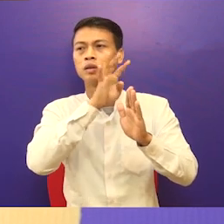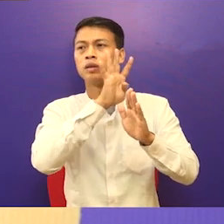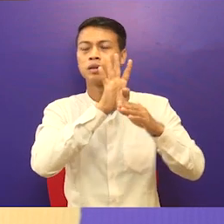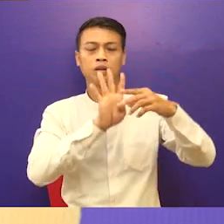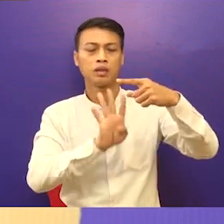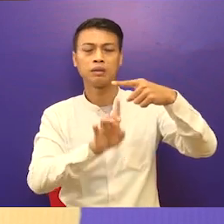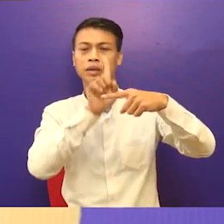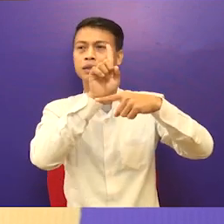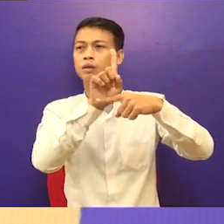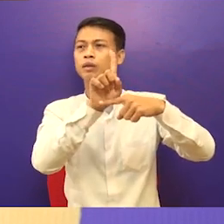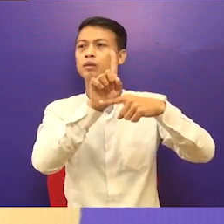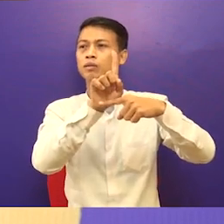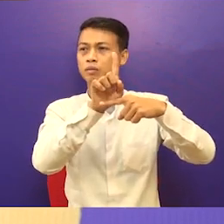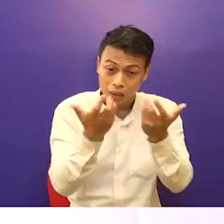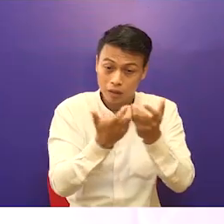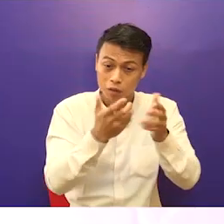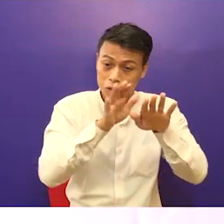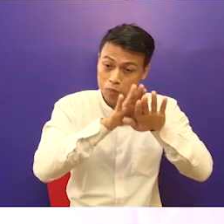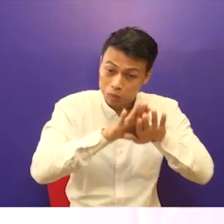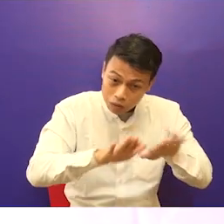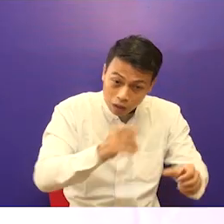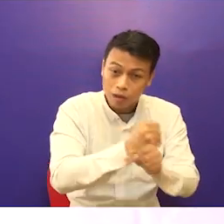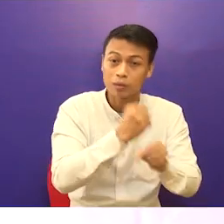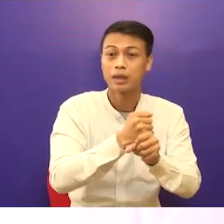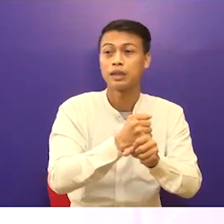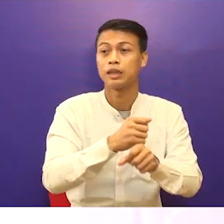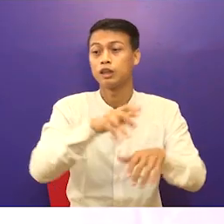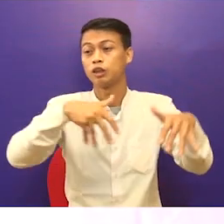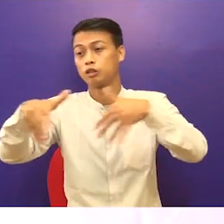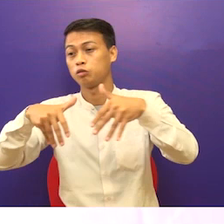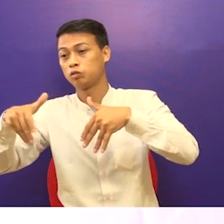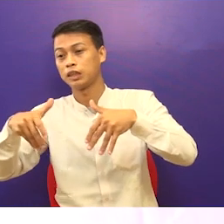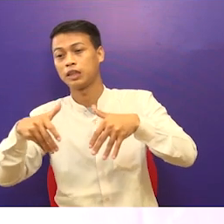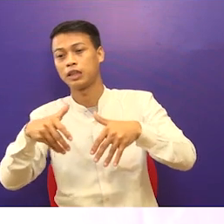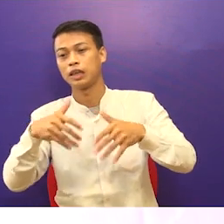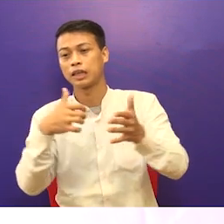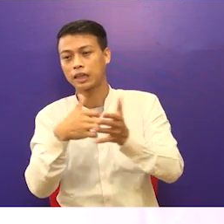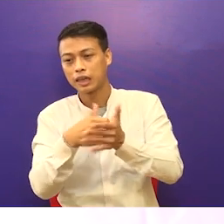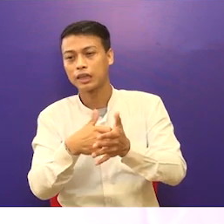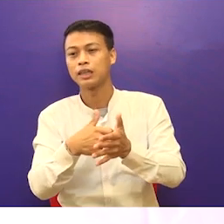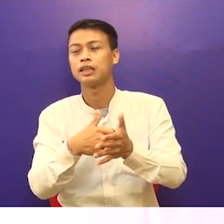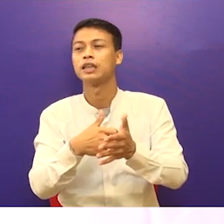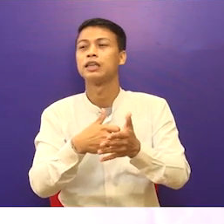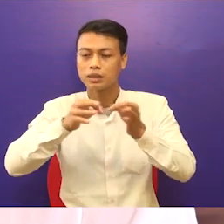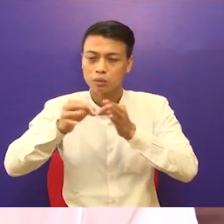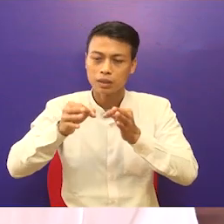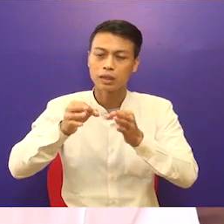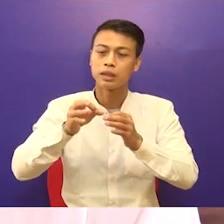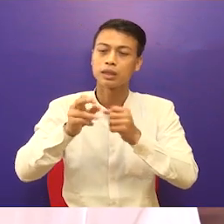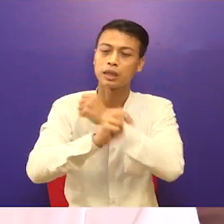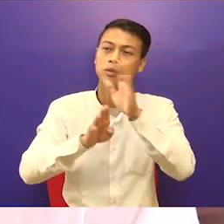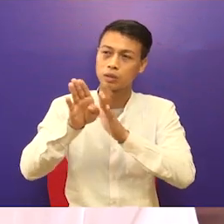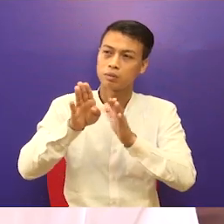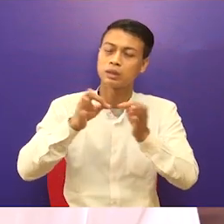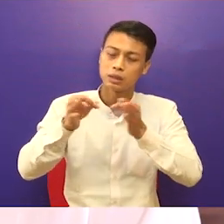မတန်ဆွမ်းလို့ခွင့်ရေးပေါ်ဆောင်စို့ပေါ့ဒီလိုမျိုးဖြစ်ပေါ်ဆိုလို့ရှိရင်ကျွန်တော်တို့ကအရေးကြီးဘလို့ကိစ္စတွေလှုပ်ဖို့လိုလဲပေါ့အဲ့ဒါလေးတွေမဲ့ကျွန်တော်ညီကုန်းချုပ်ပြပါတယ ်အင်းအင်းနာချင်း